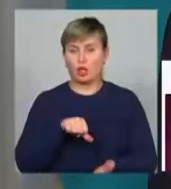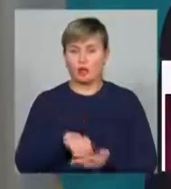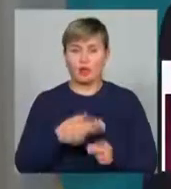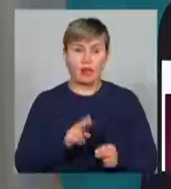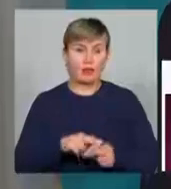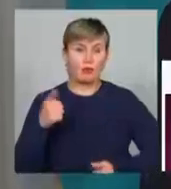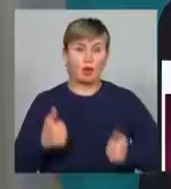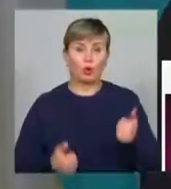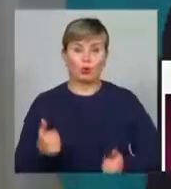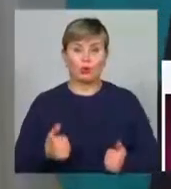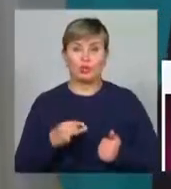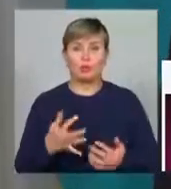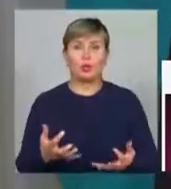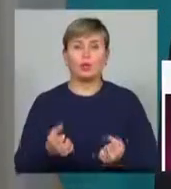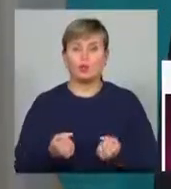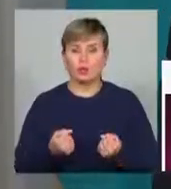этом конкурсе и получила